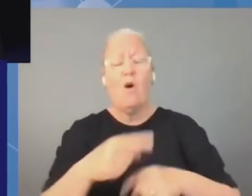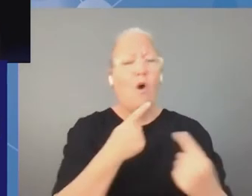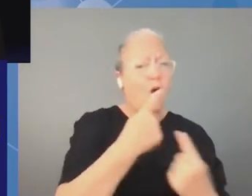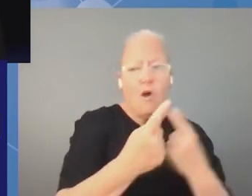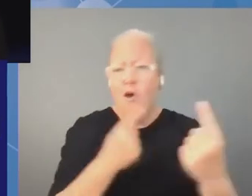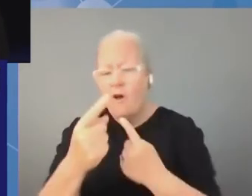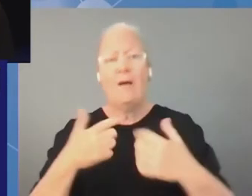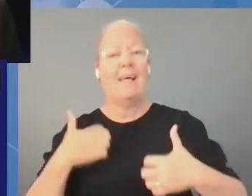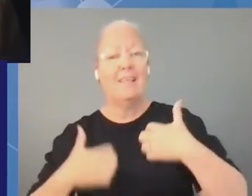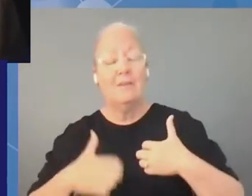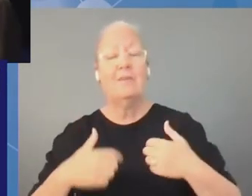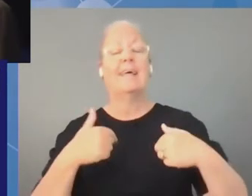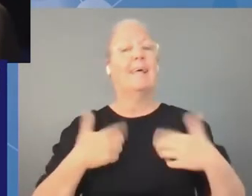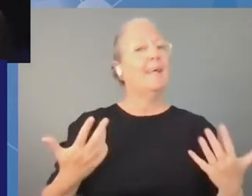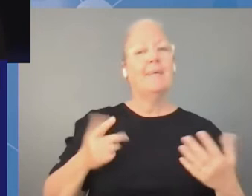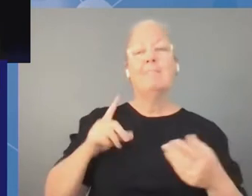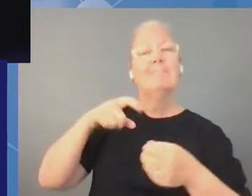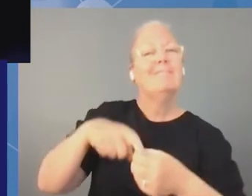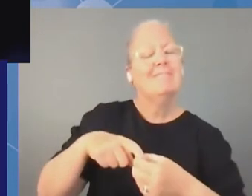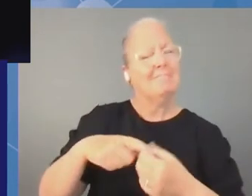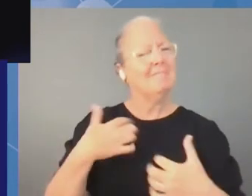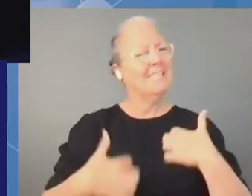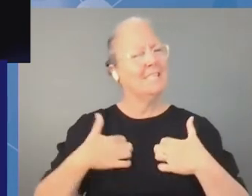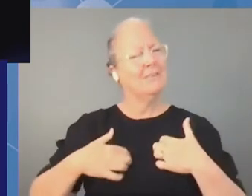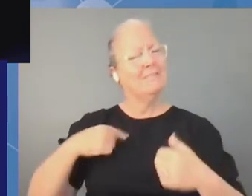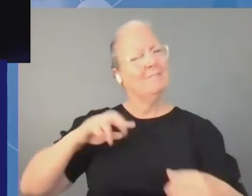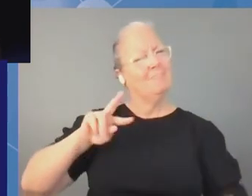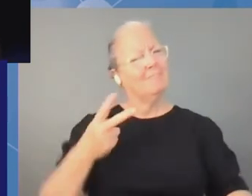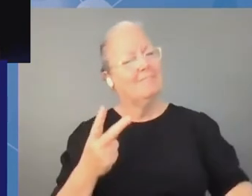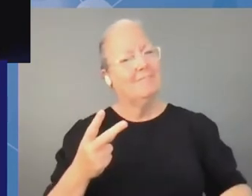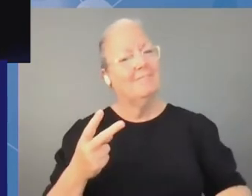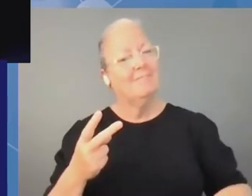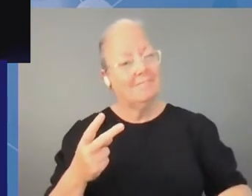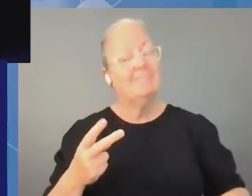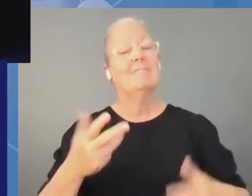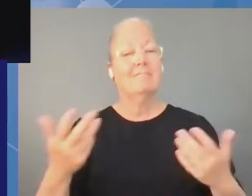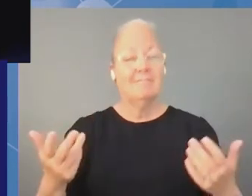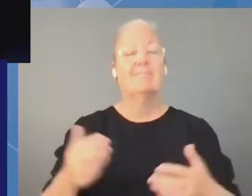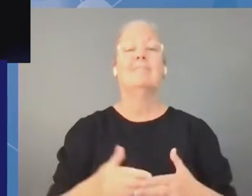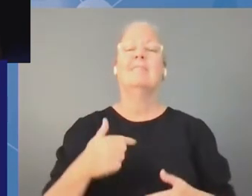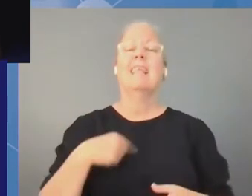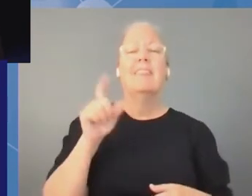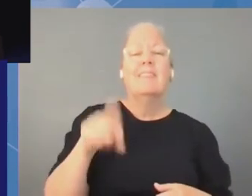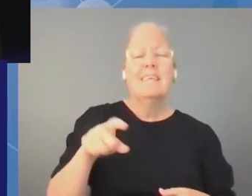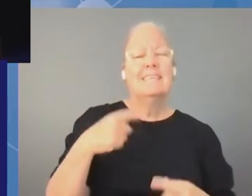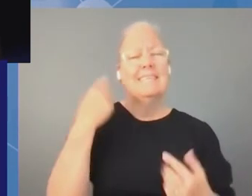难参与所有的一些活动，因为很大的一个动力都